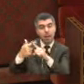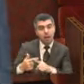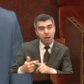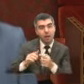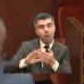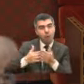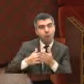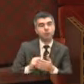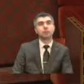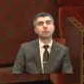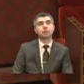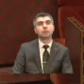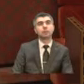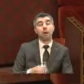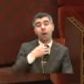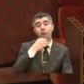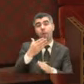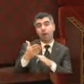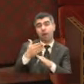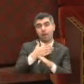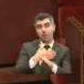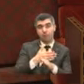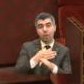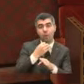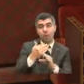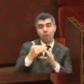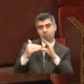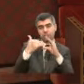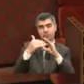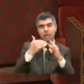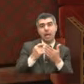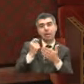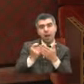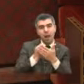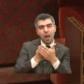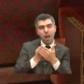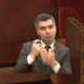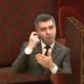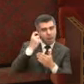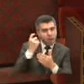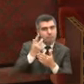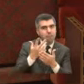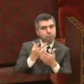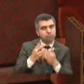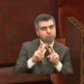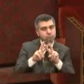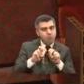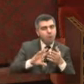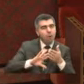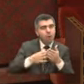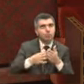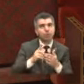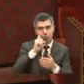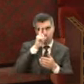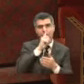دقيق. وبطبيعة الحال انا قلت بانه عندما ترد علينا طلبات ندرسها، وهذا الطلب اللي تفضلتي به الان هو قيد